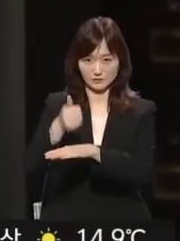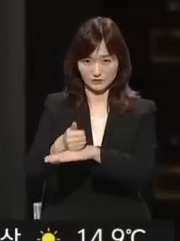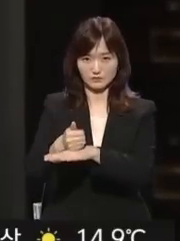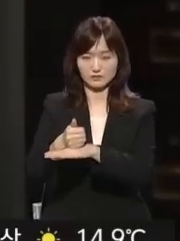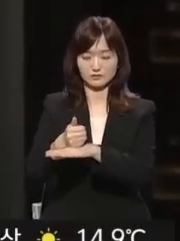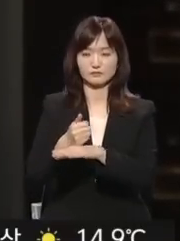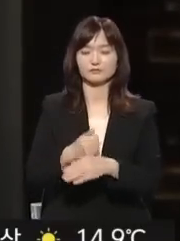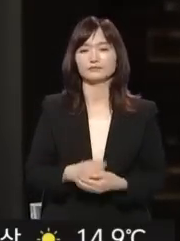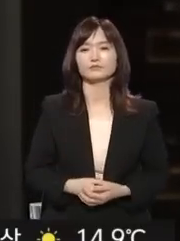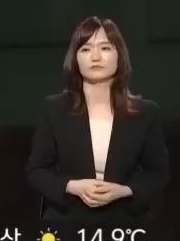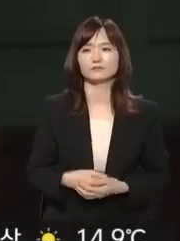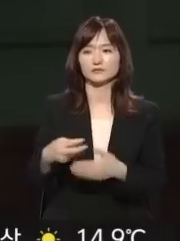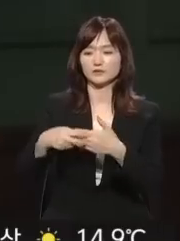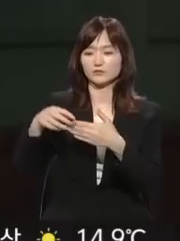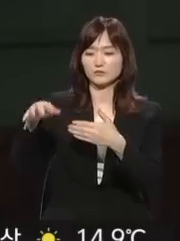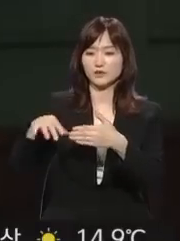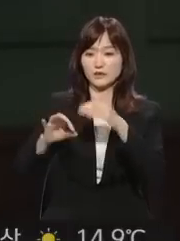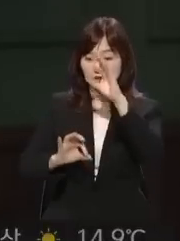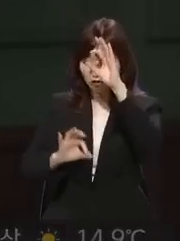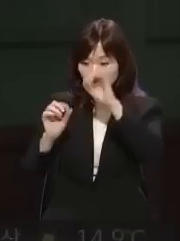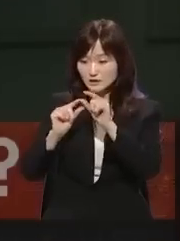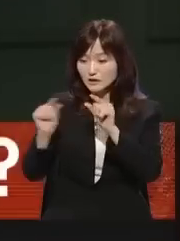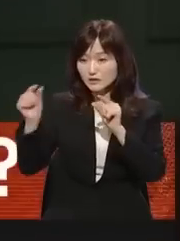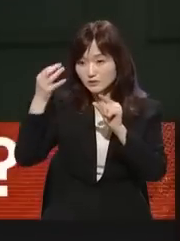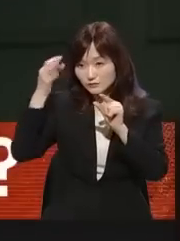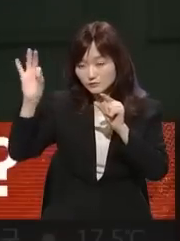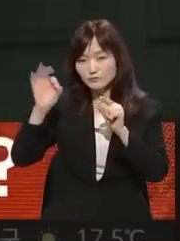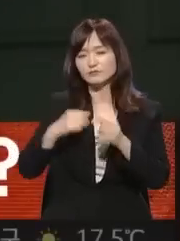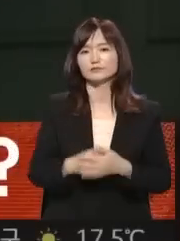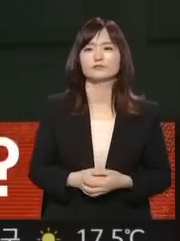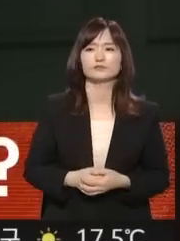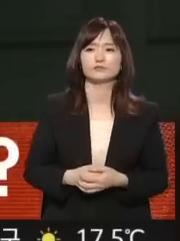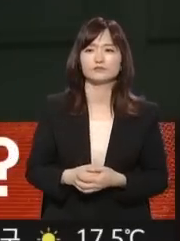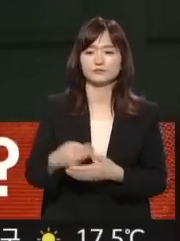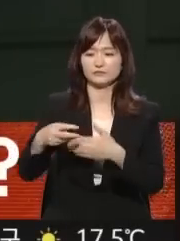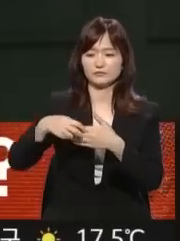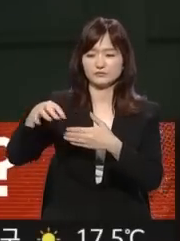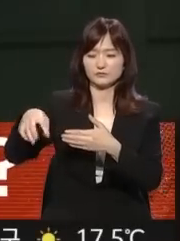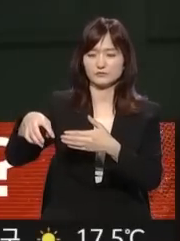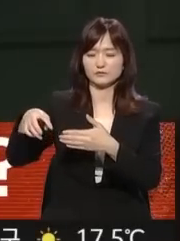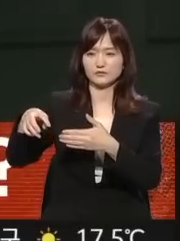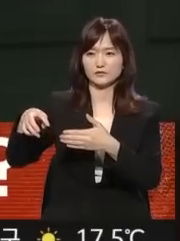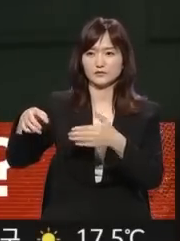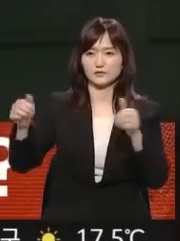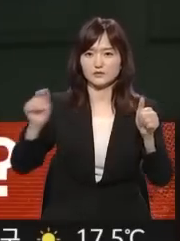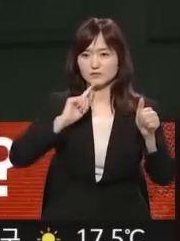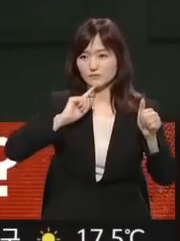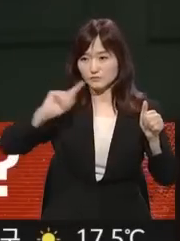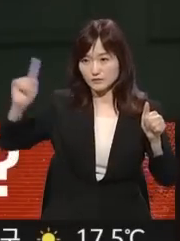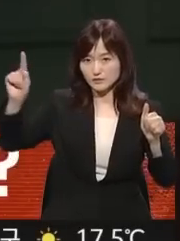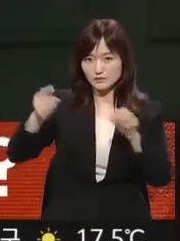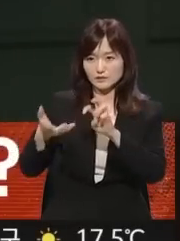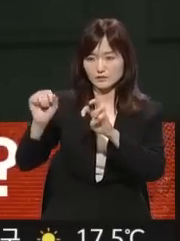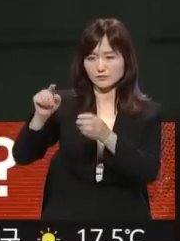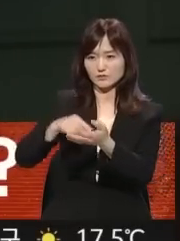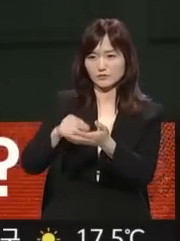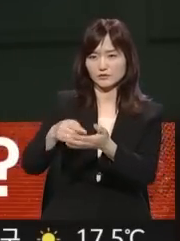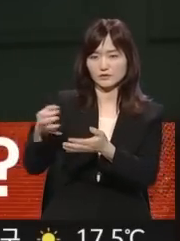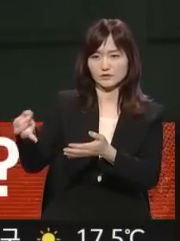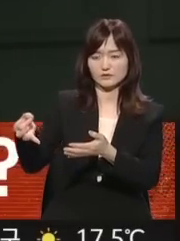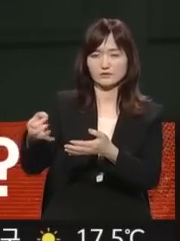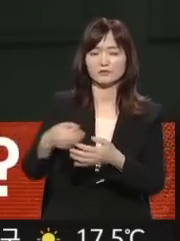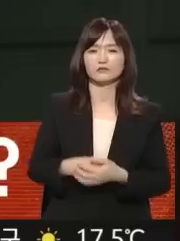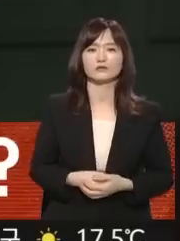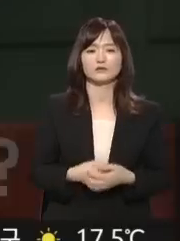겁니다 병원체 과실이 일부 인정이 됐습니다 병원을 운영하는 법인 상대로 해서이 30억억원 배상하라고 요구를 했는데 1심에서는